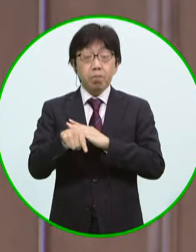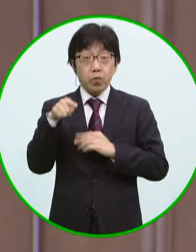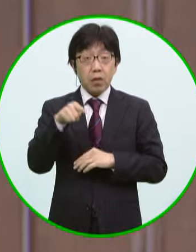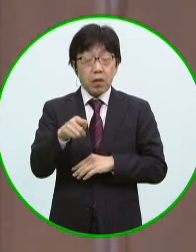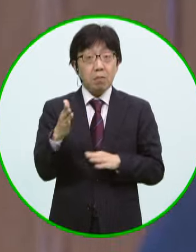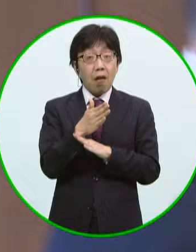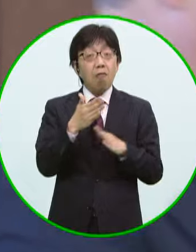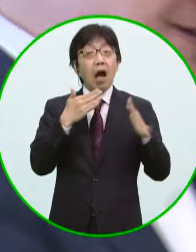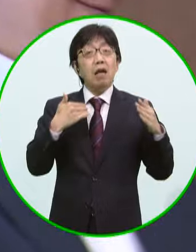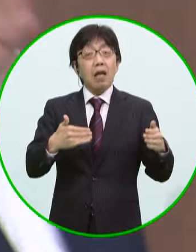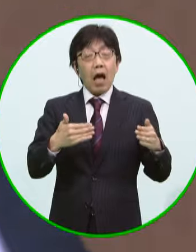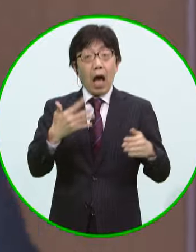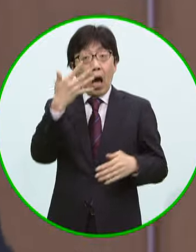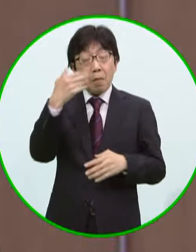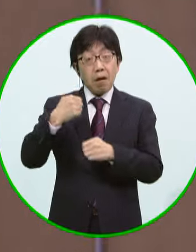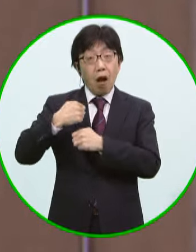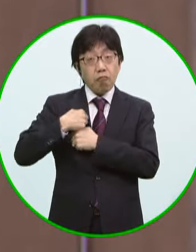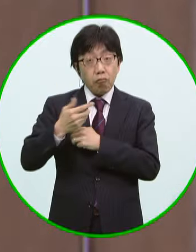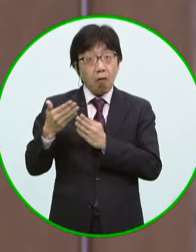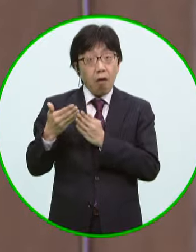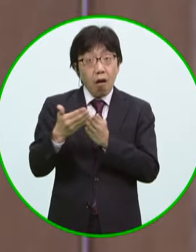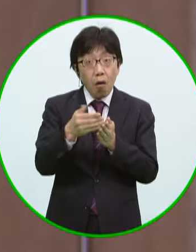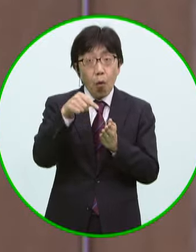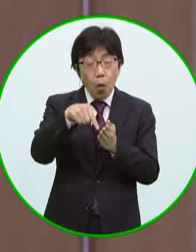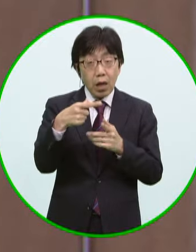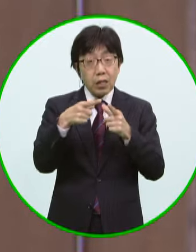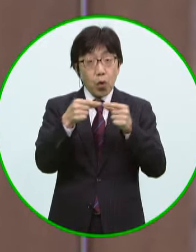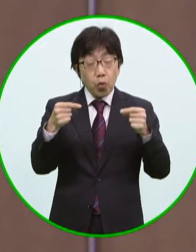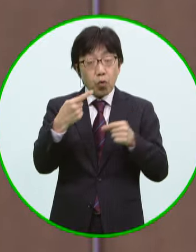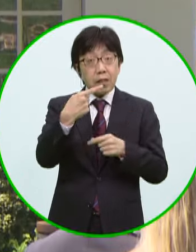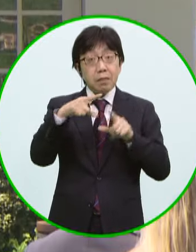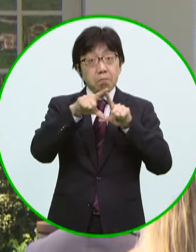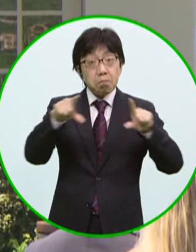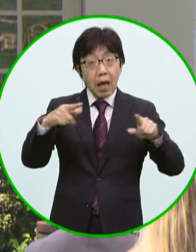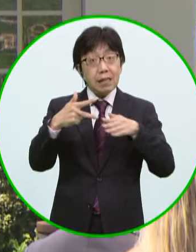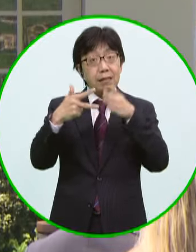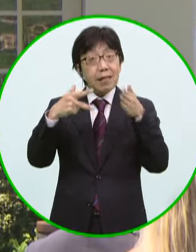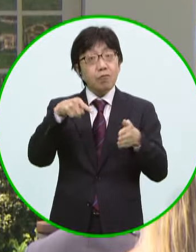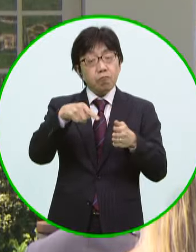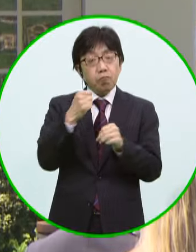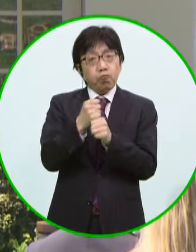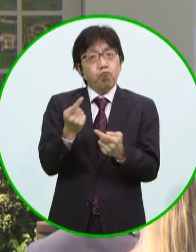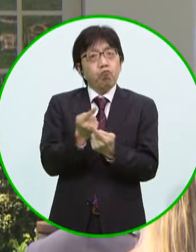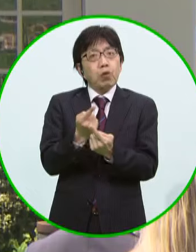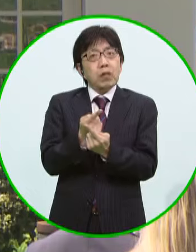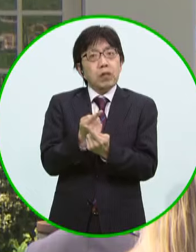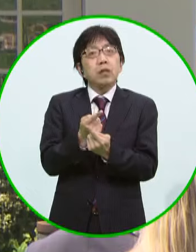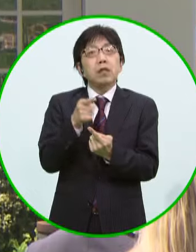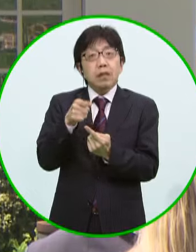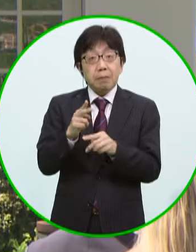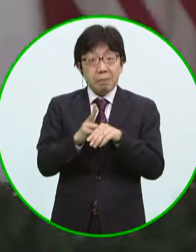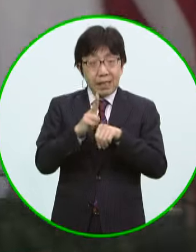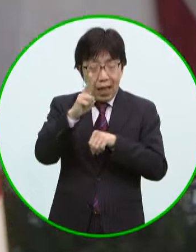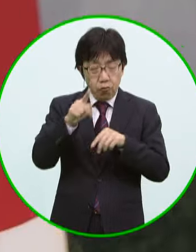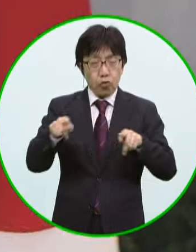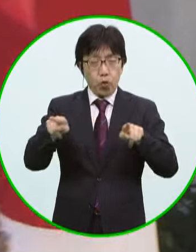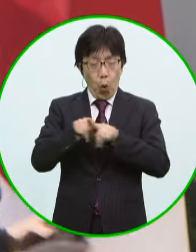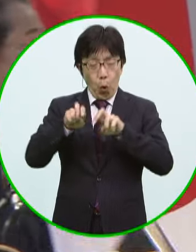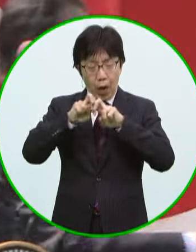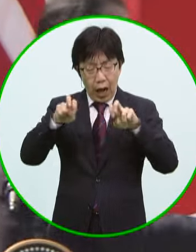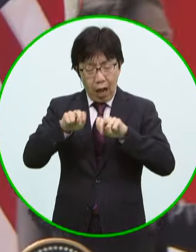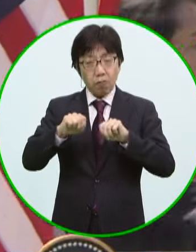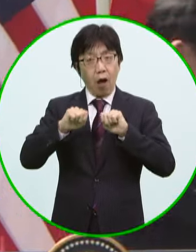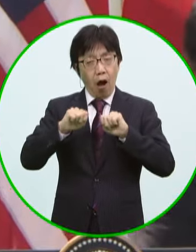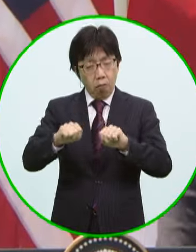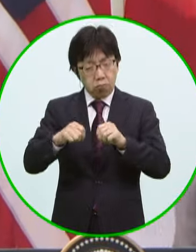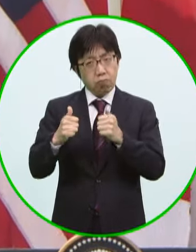当面の間はアメリカ軍の艦艇を日本の民間施設で修理することやミサイルを共同開発すること